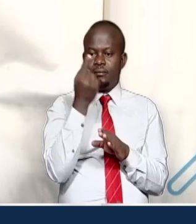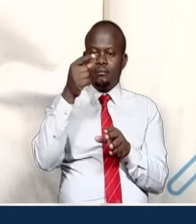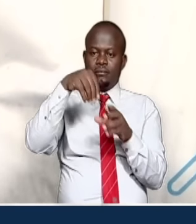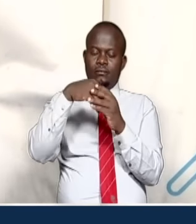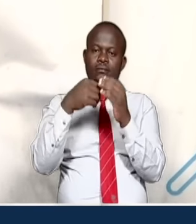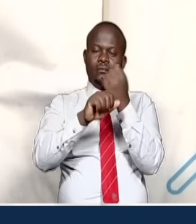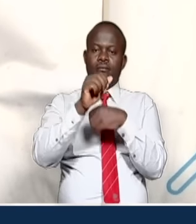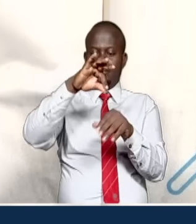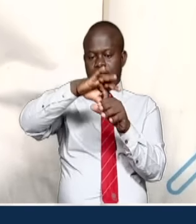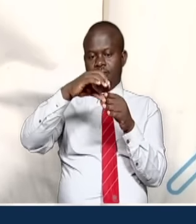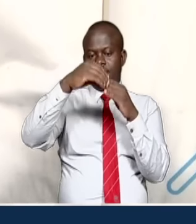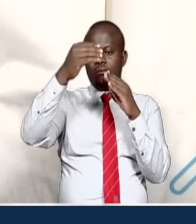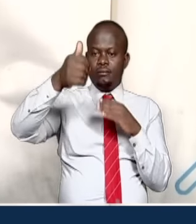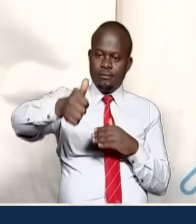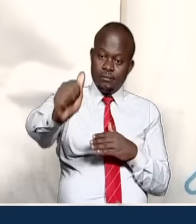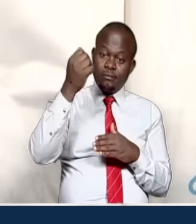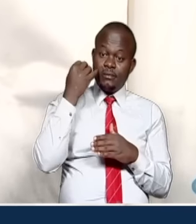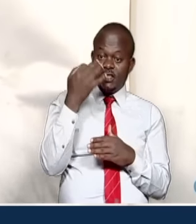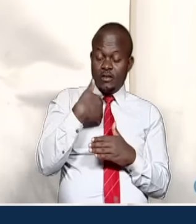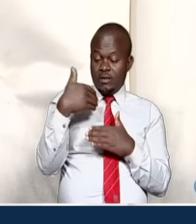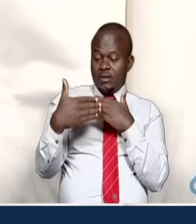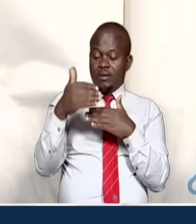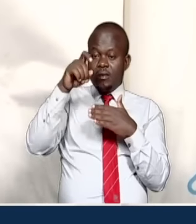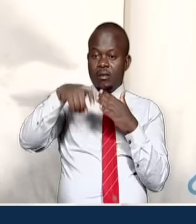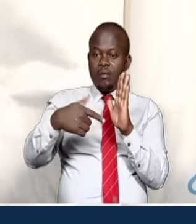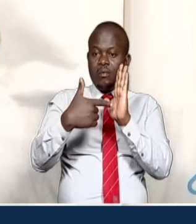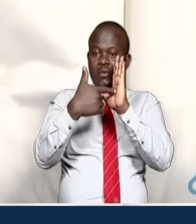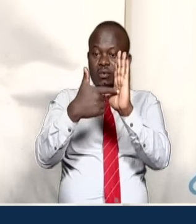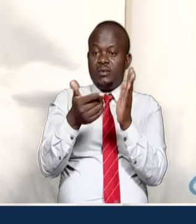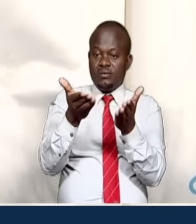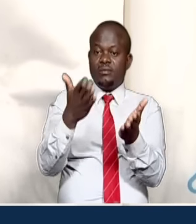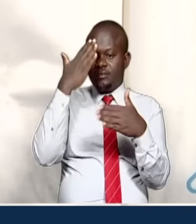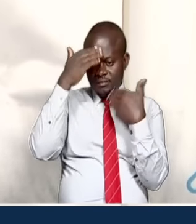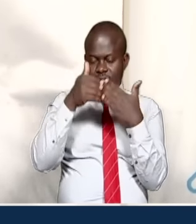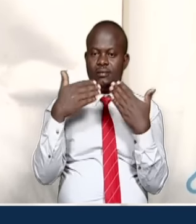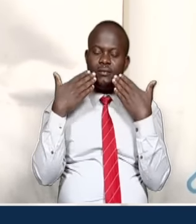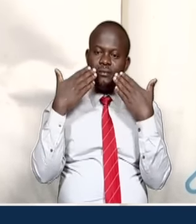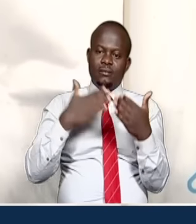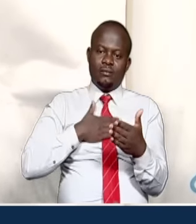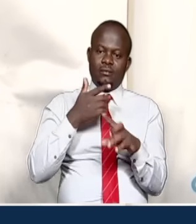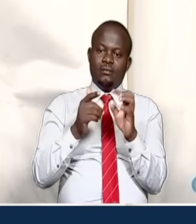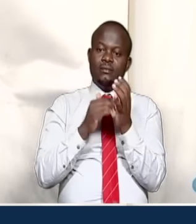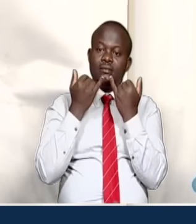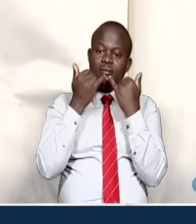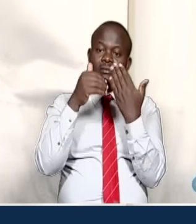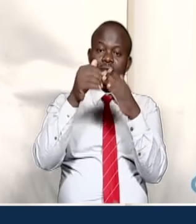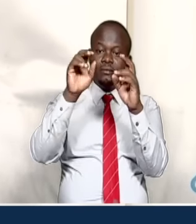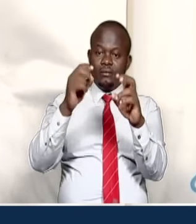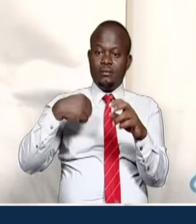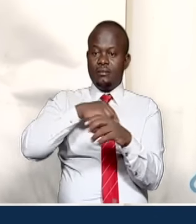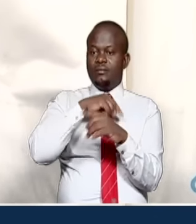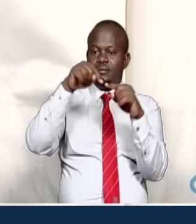bikorwa by'amatora y'abayobozi bacyo. Iyo ufite abaturanyi baba bagomba kukwereka ko bahari kugira ngo bagushimishe kandi bakubwire ngo